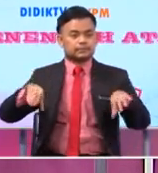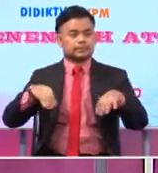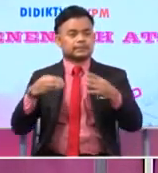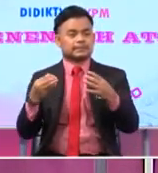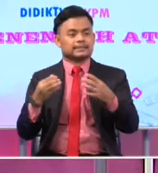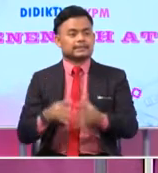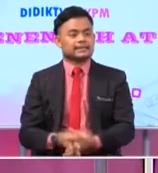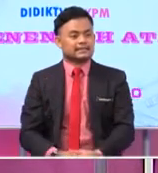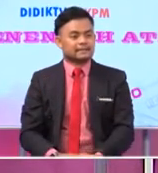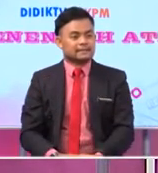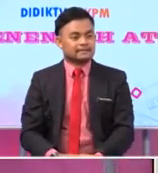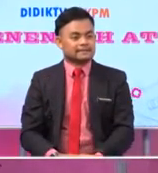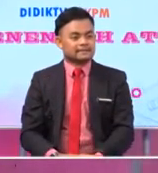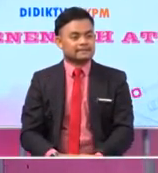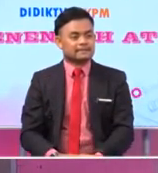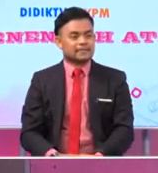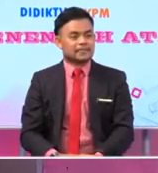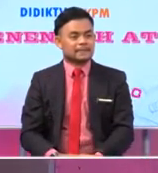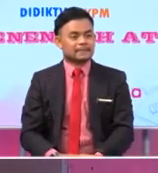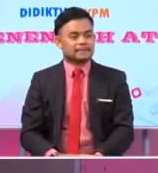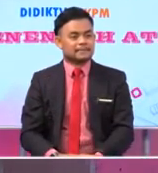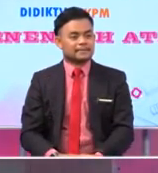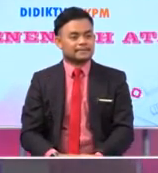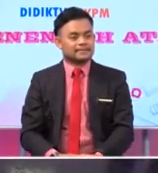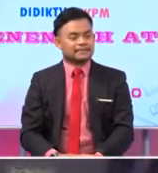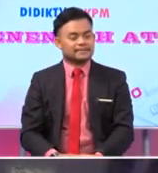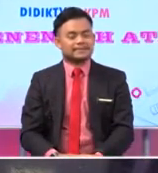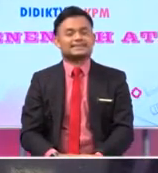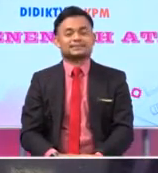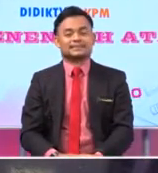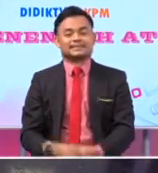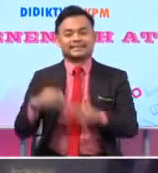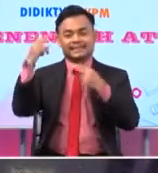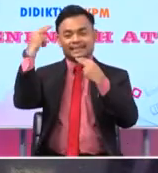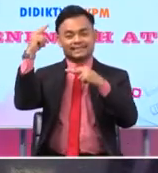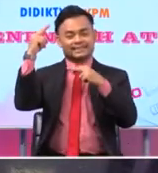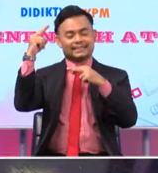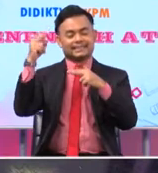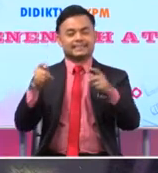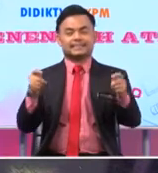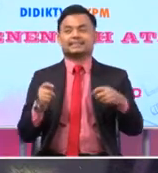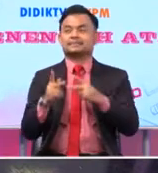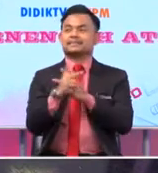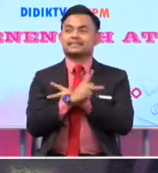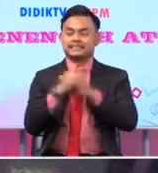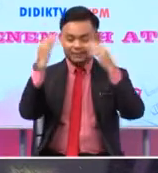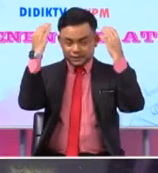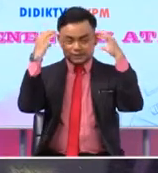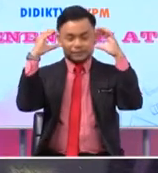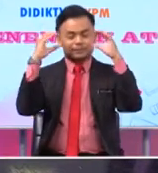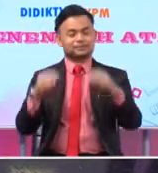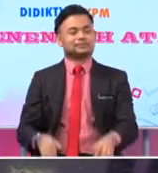cek gula bagi hadiah untuk nyerah Oke seronoknya Terima Kasih Cikgu rumah